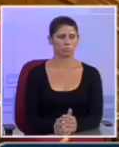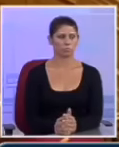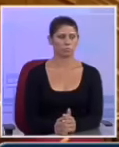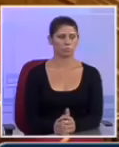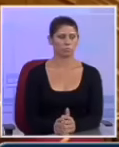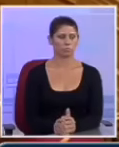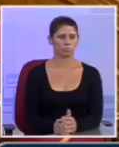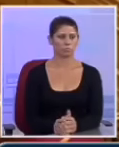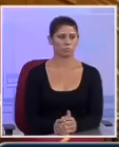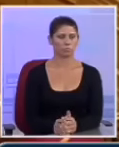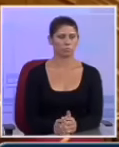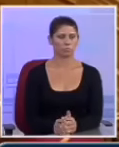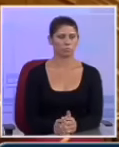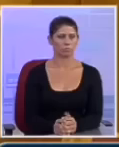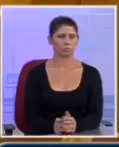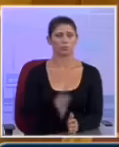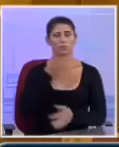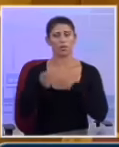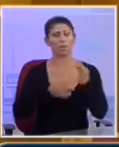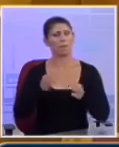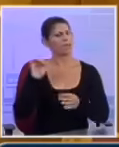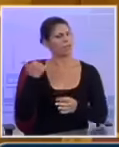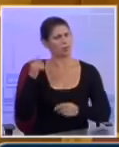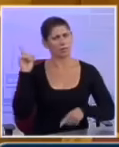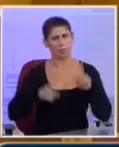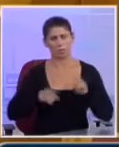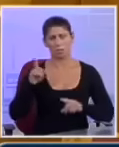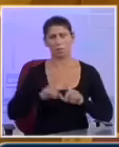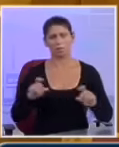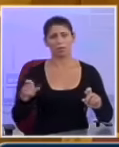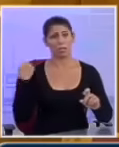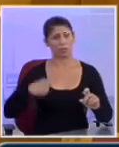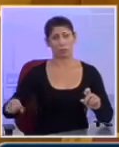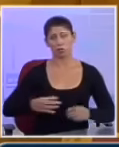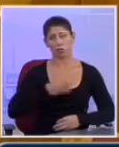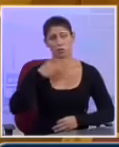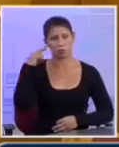αδικήσουμε. Είπαμε και χθες ορισμένα πραγματάκια απουσιάζοντας του κυρίου Πρωθυπουργού.